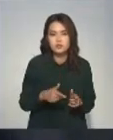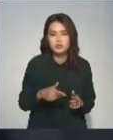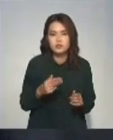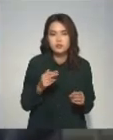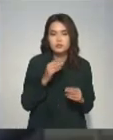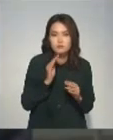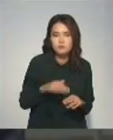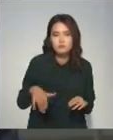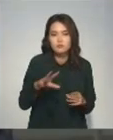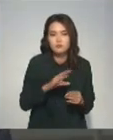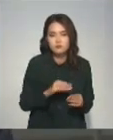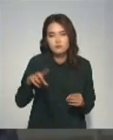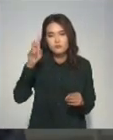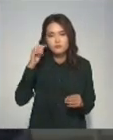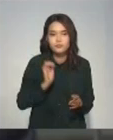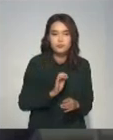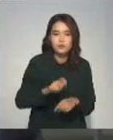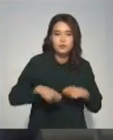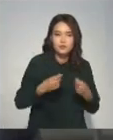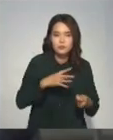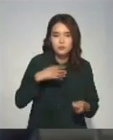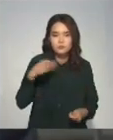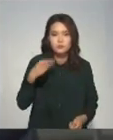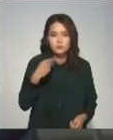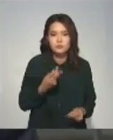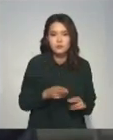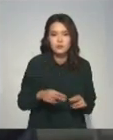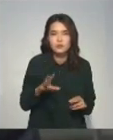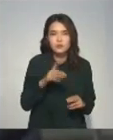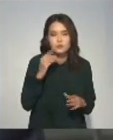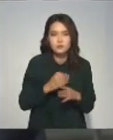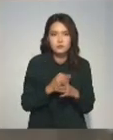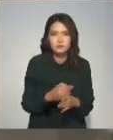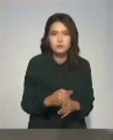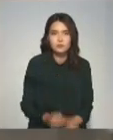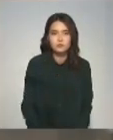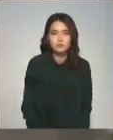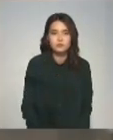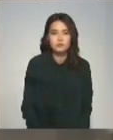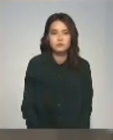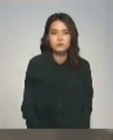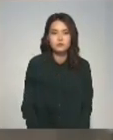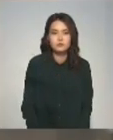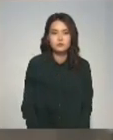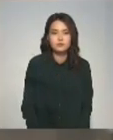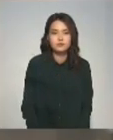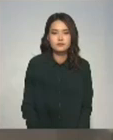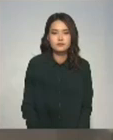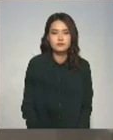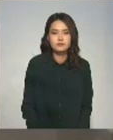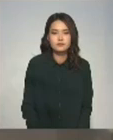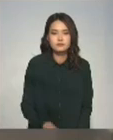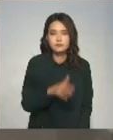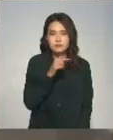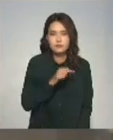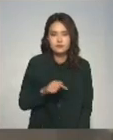хотел бы сказать, что президент действительно уделяет огромное внимание развитию науки. В связи с пандемией вы,